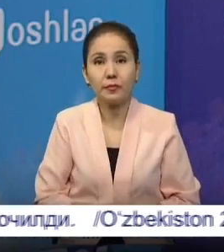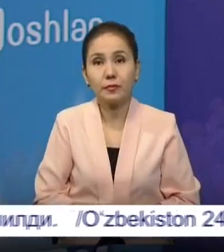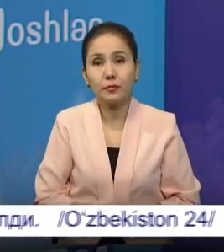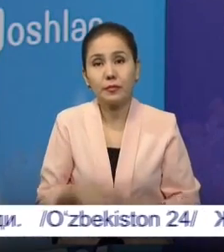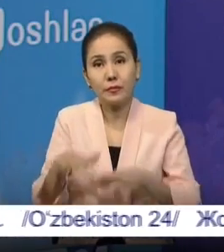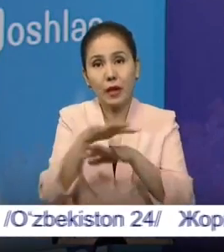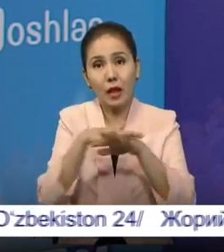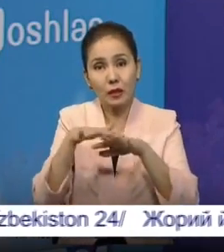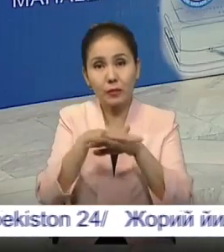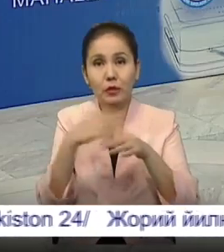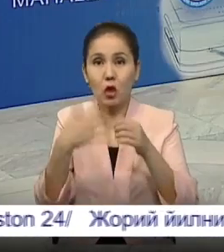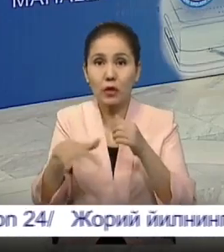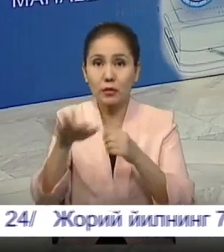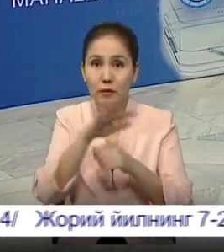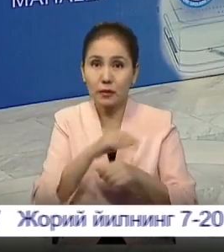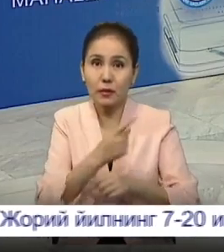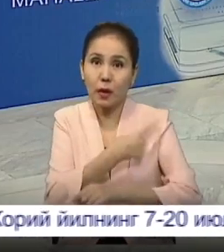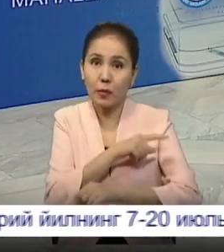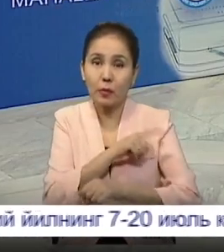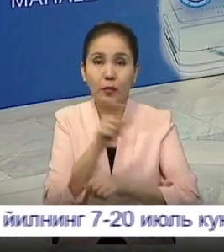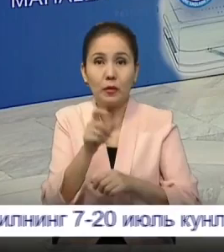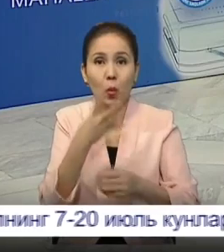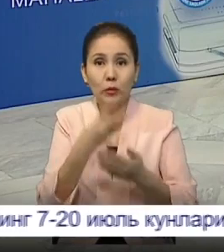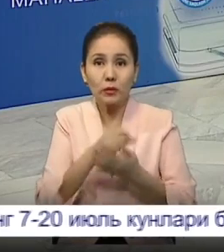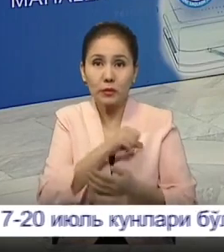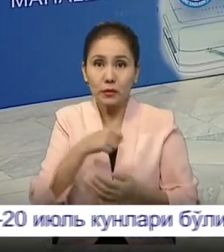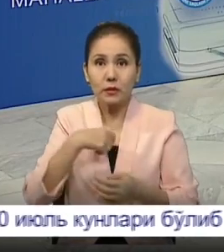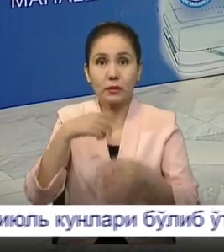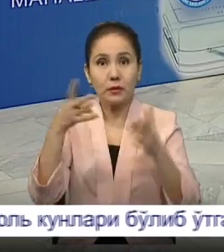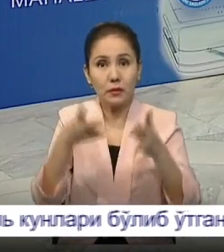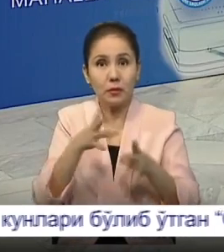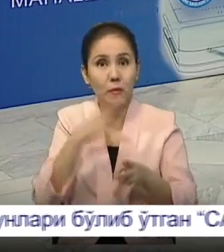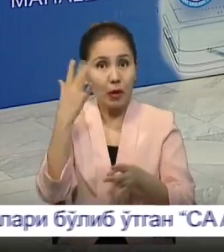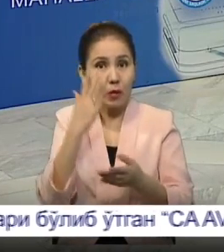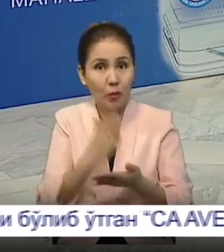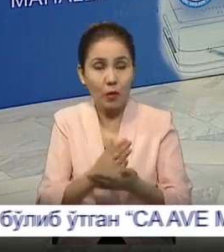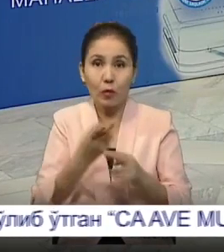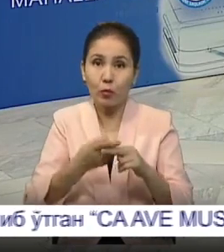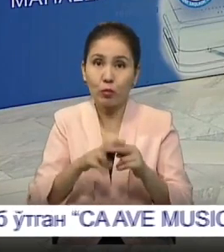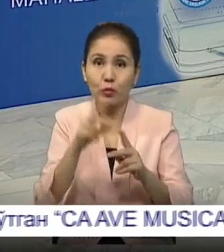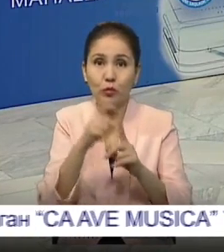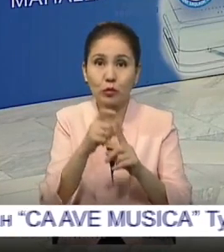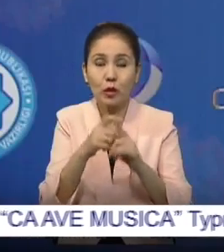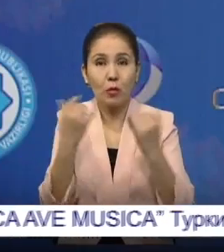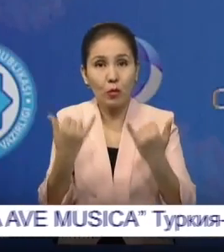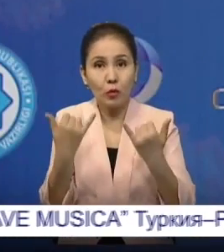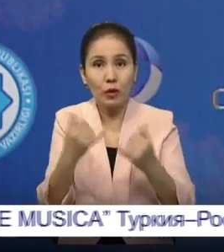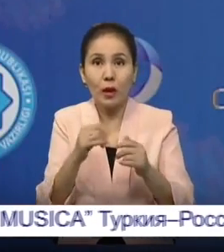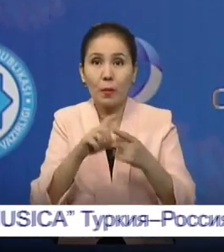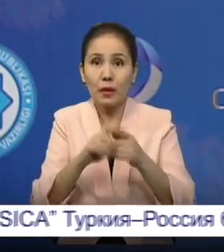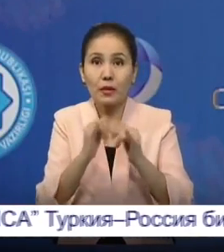Xalqimiz orasida tabib tabib emas, o'zining boshidan o'tkazgan tabib degan bir purma'no fikri bor. Bu so'zlar xuddi aynan bugungi